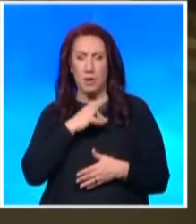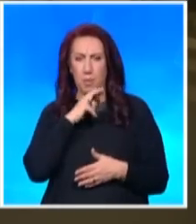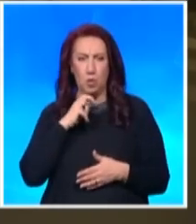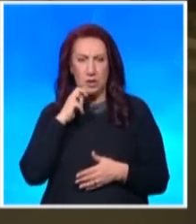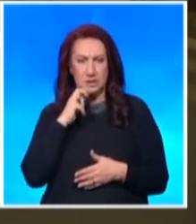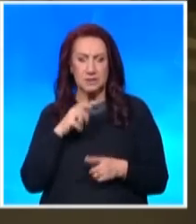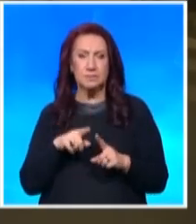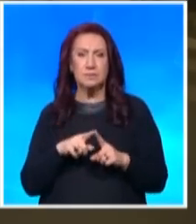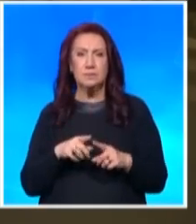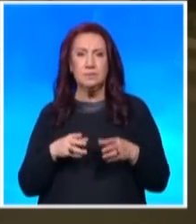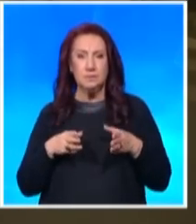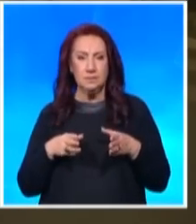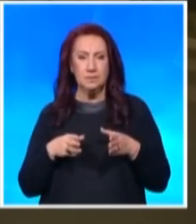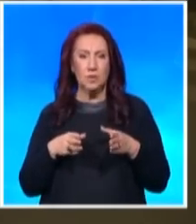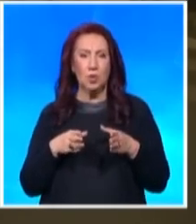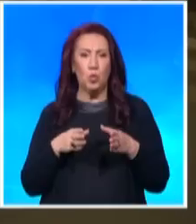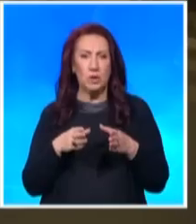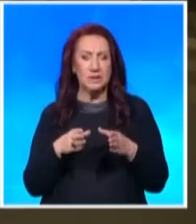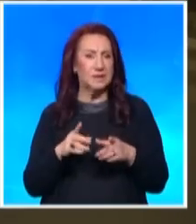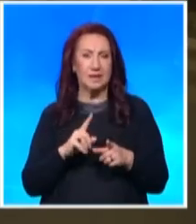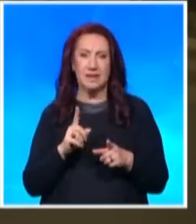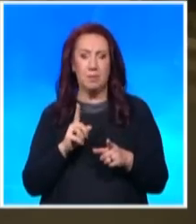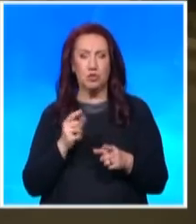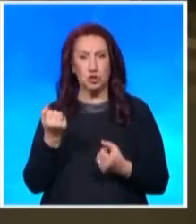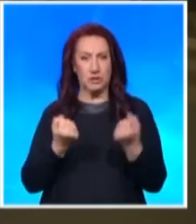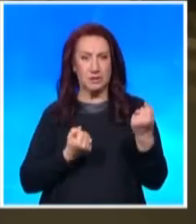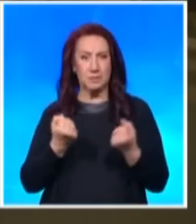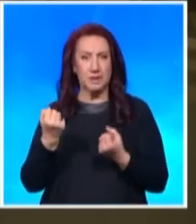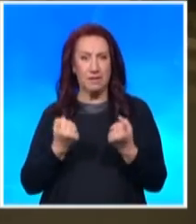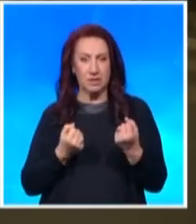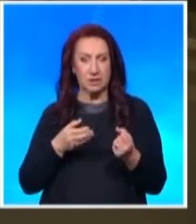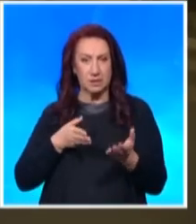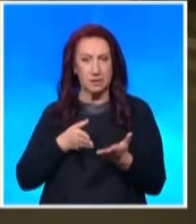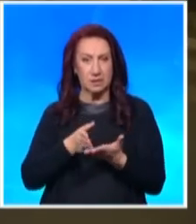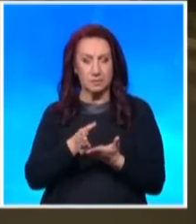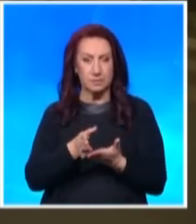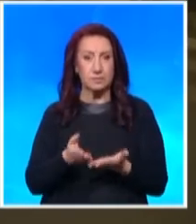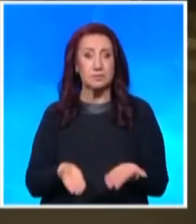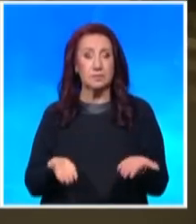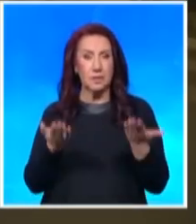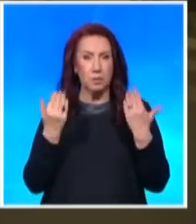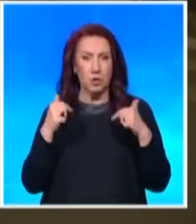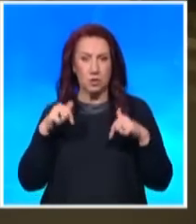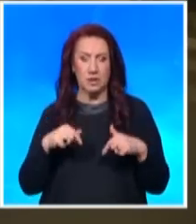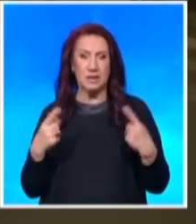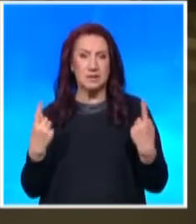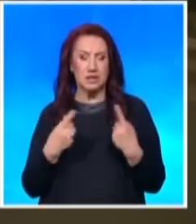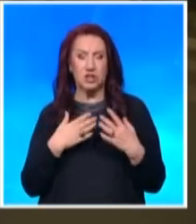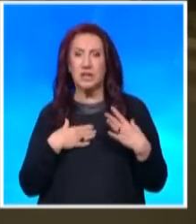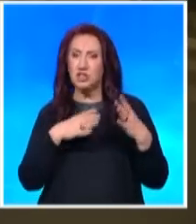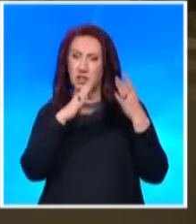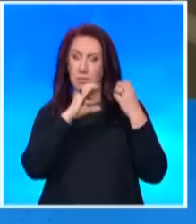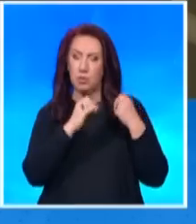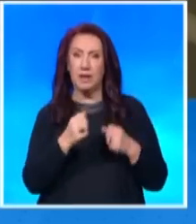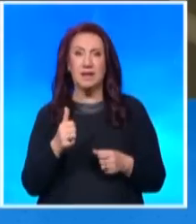може да допуска автомобили. По-рано днес се срещнахме с посланикът ни Ангел Ангелов, който